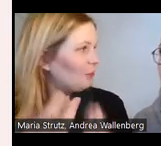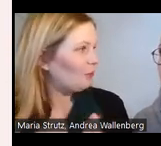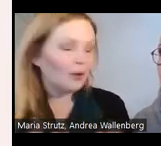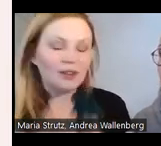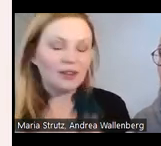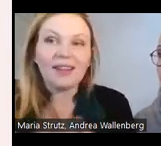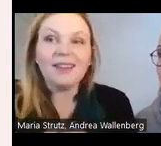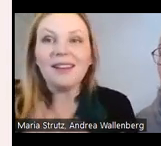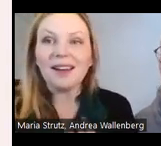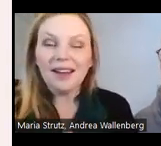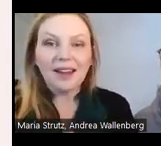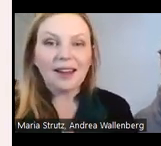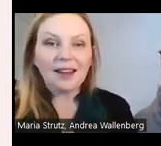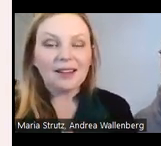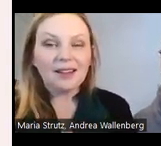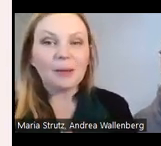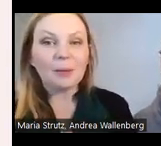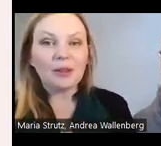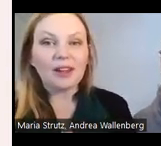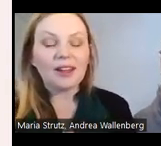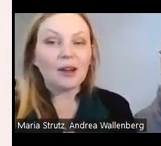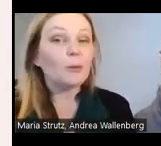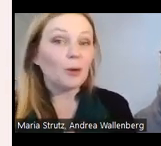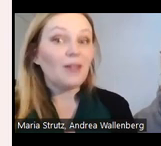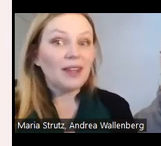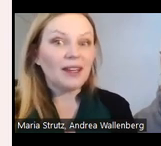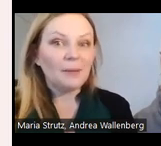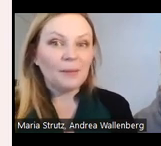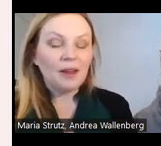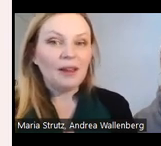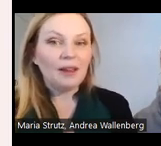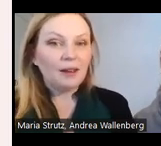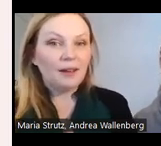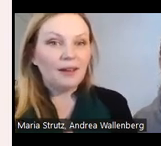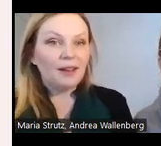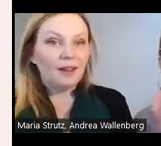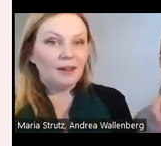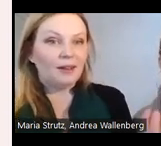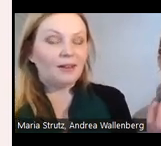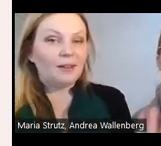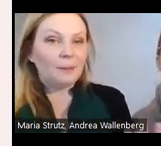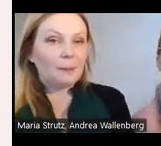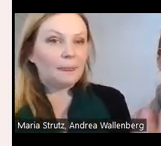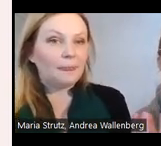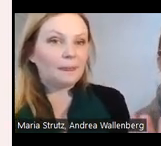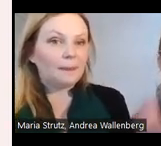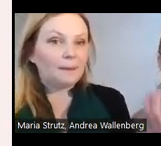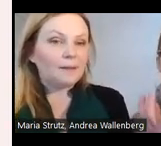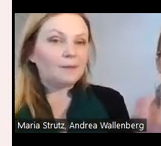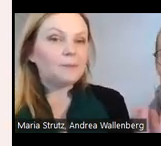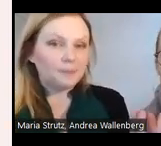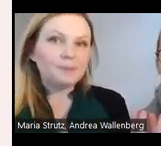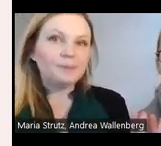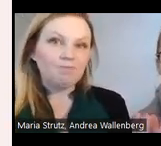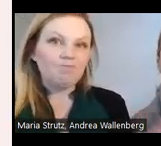och med på den taktila inputen kring om de själva tecknar. Det kallas för multimodalt då, att alla sinnen eller